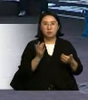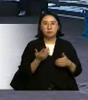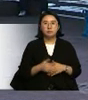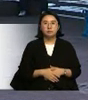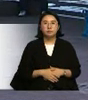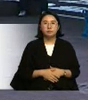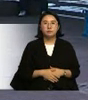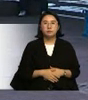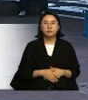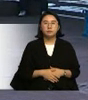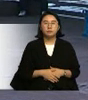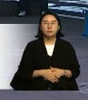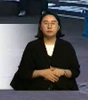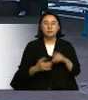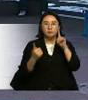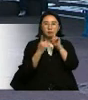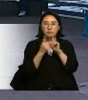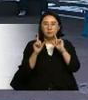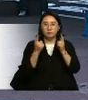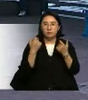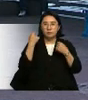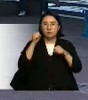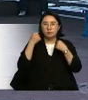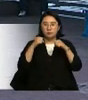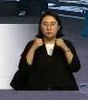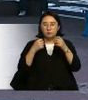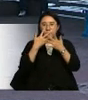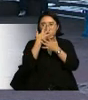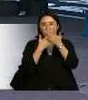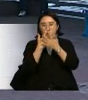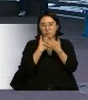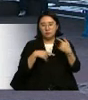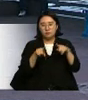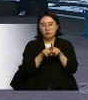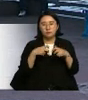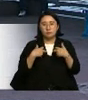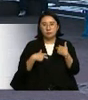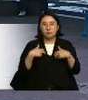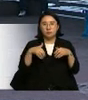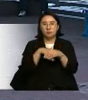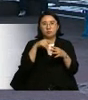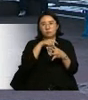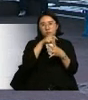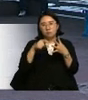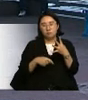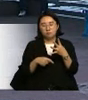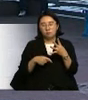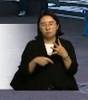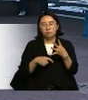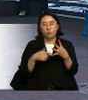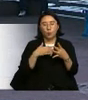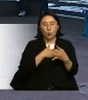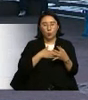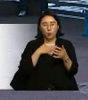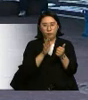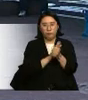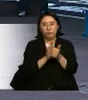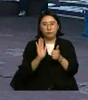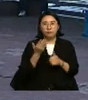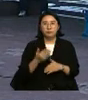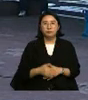요즘입니다. 비록 비대면이지만 공연과 영화를 함께 즐기는 문화 프로그램이 그나마 위안이 되고